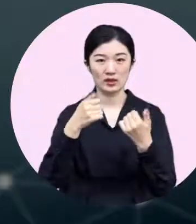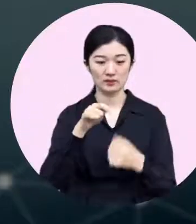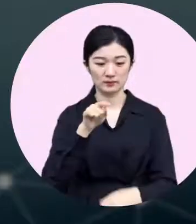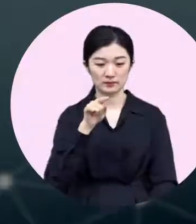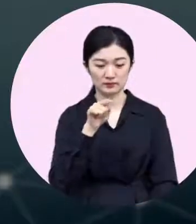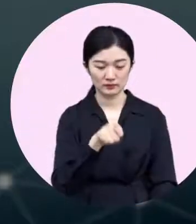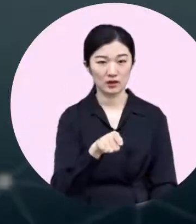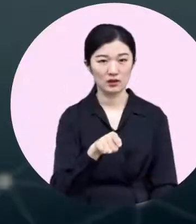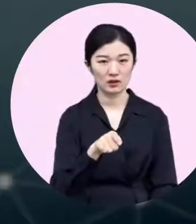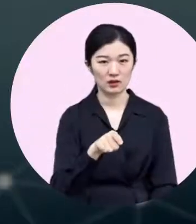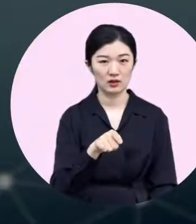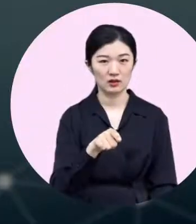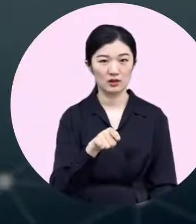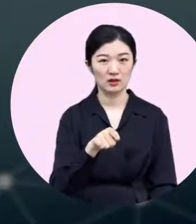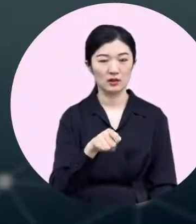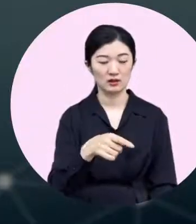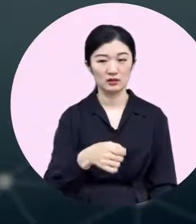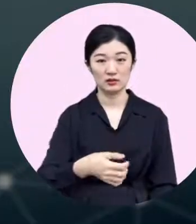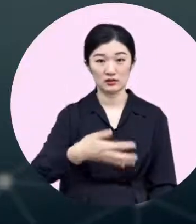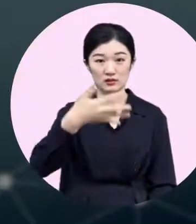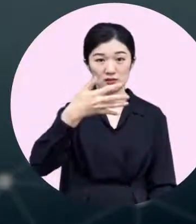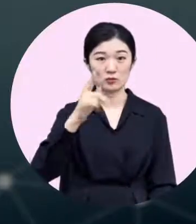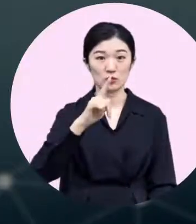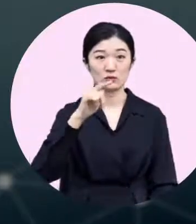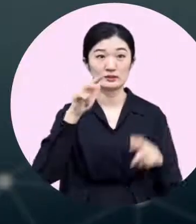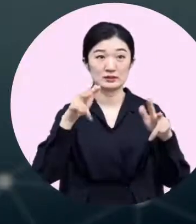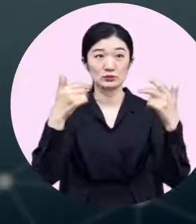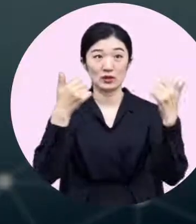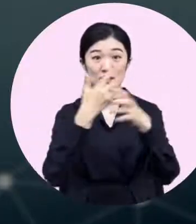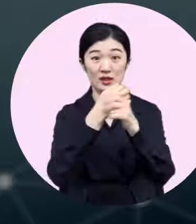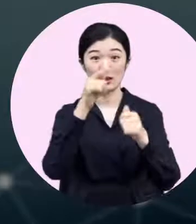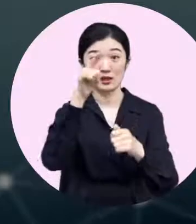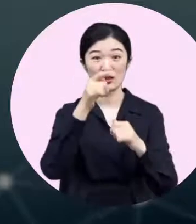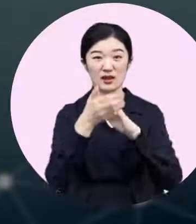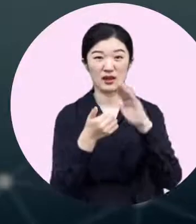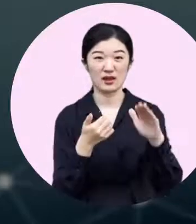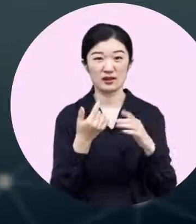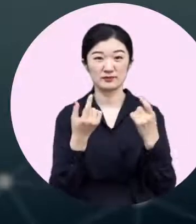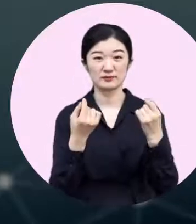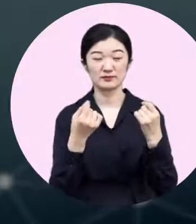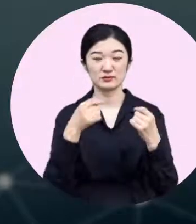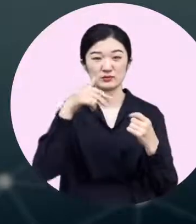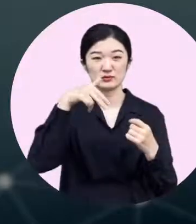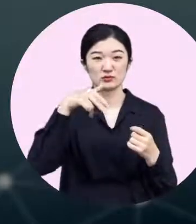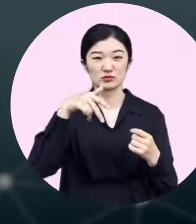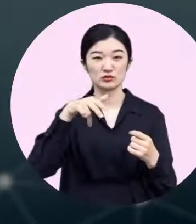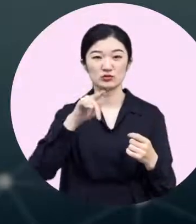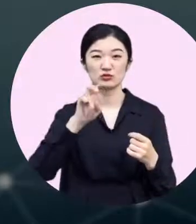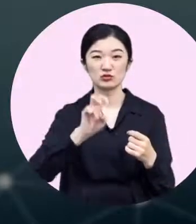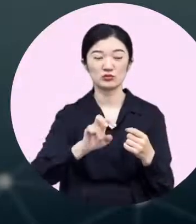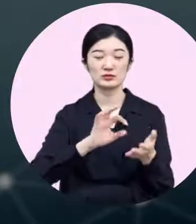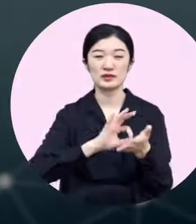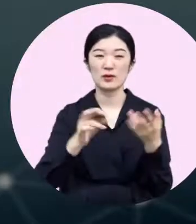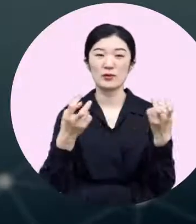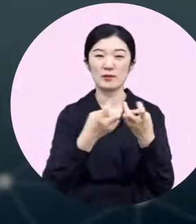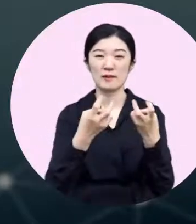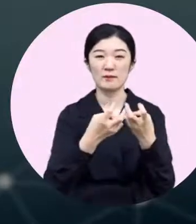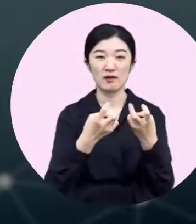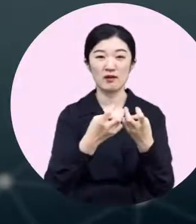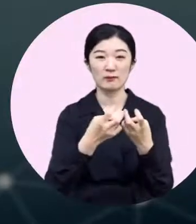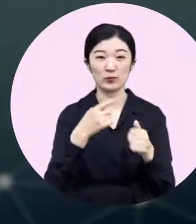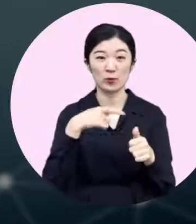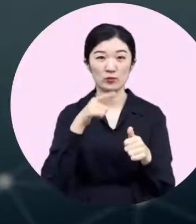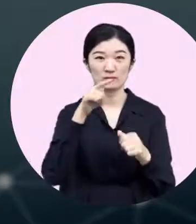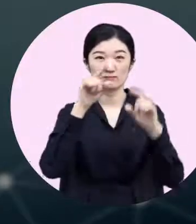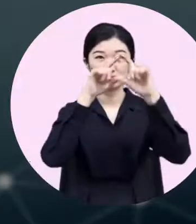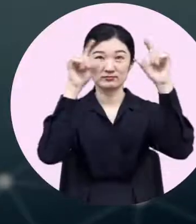눌러 보시면 자 지금 회의 예약된 거 보이시죠? 아까 줌 사용 방법 교육이라고 해서 예약해 놓은 게 여기 딱 목록에 들어와